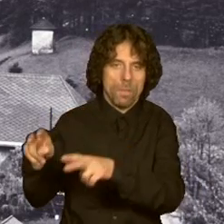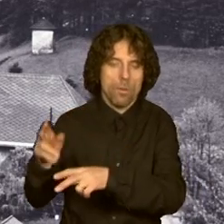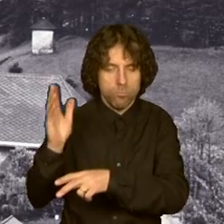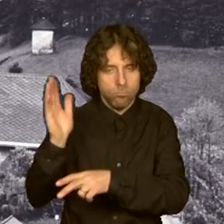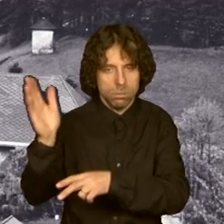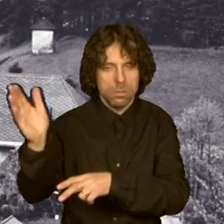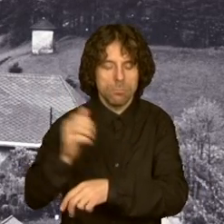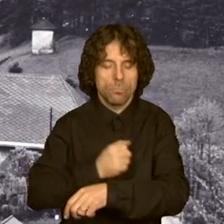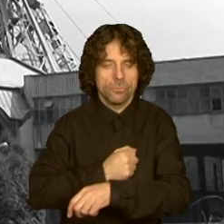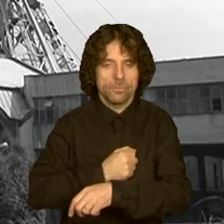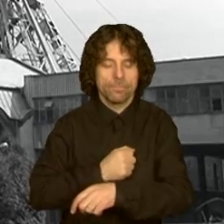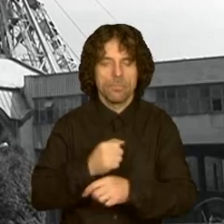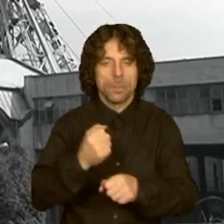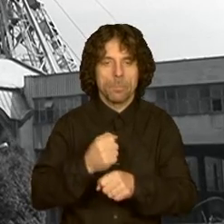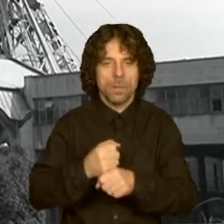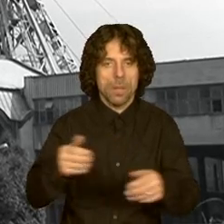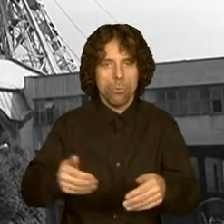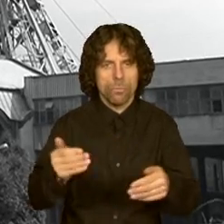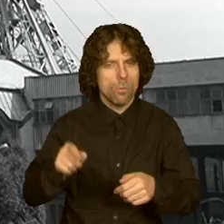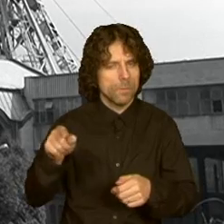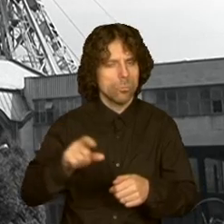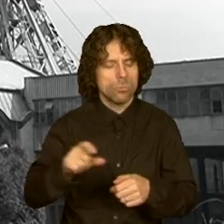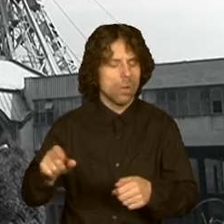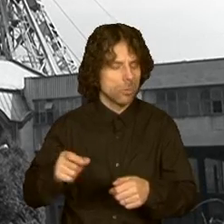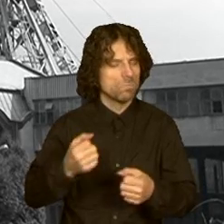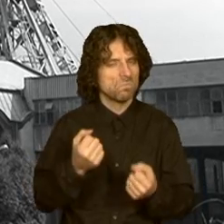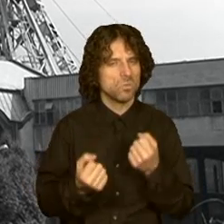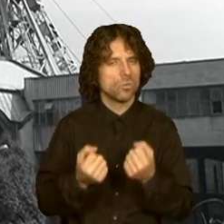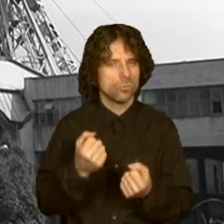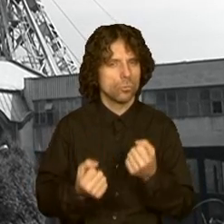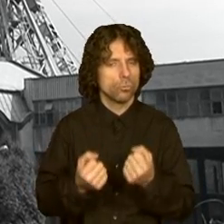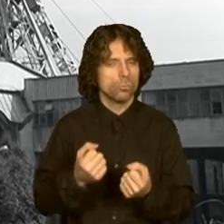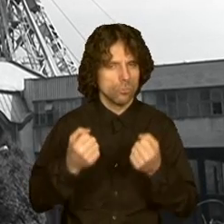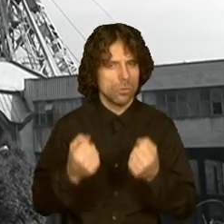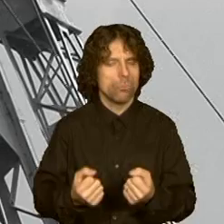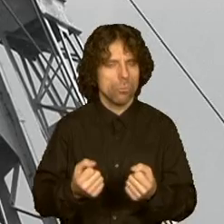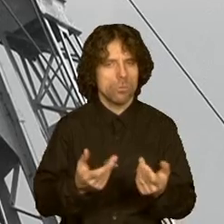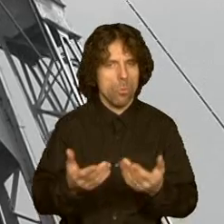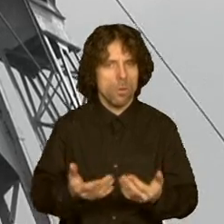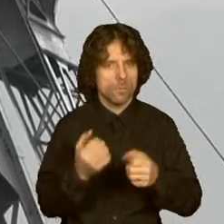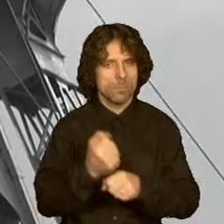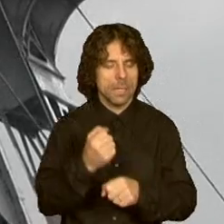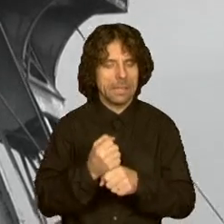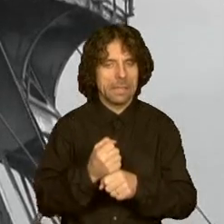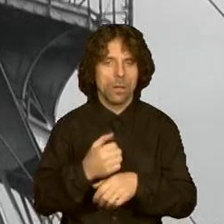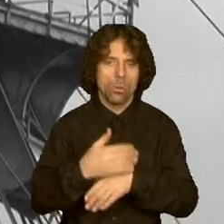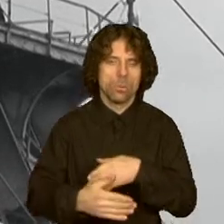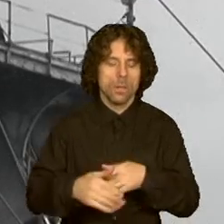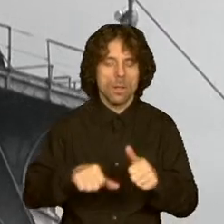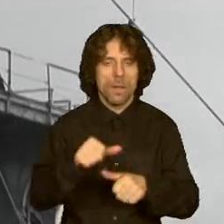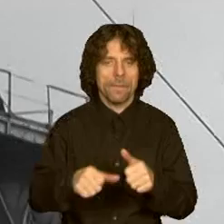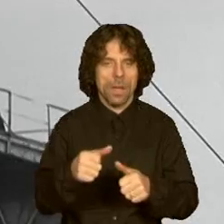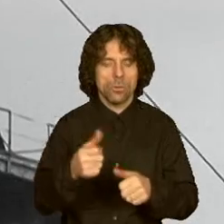wujowi zwrócić. O pracę w górnictwie było w tym czasie bardzo trudno. Wówczas, pod koniec